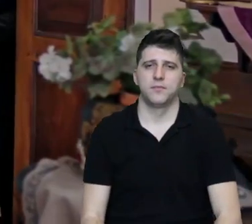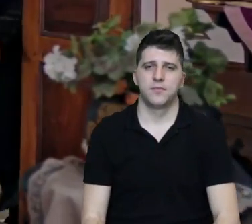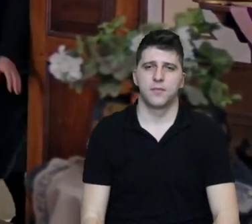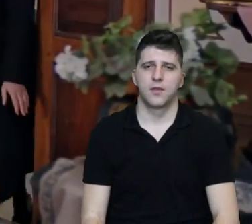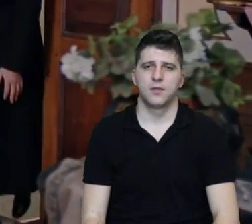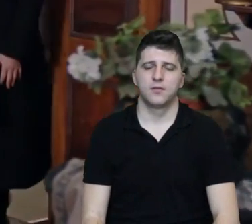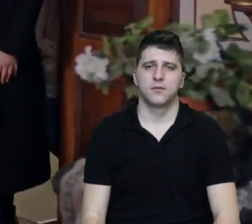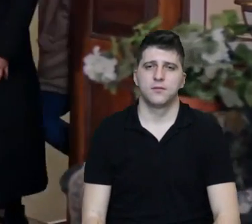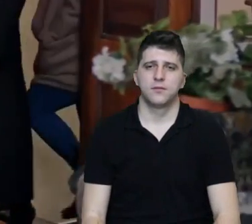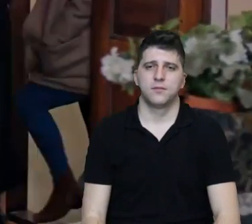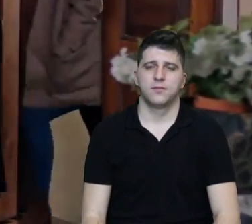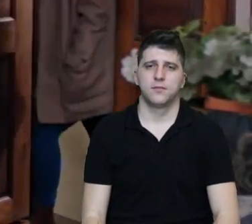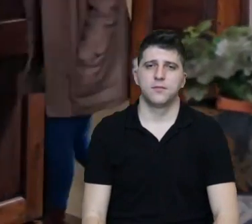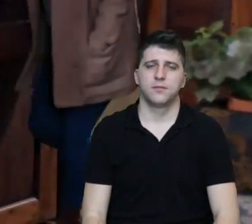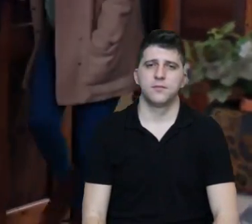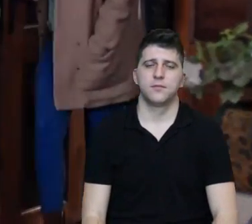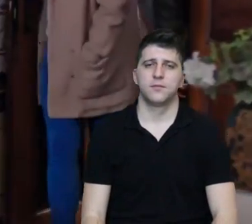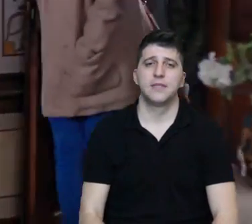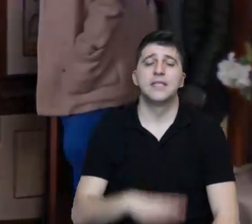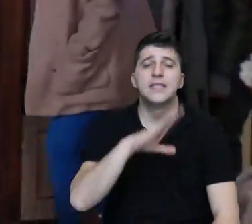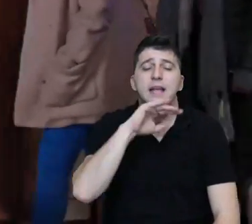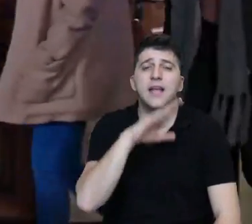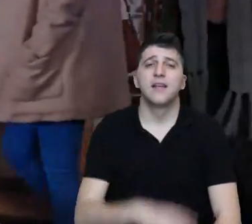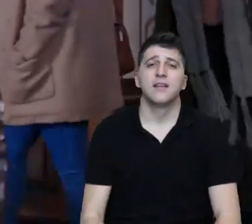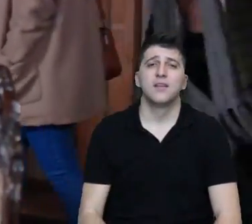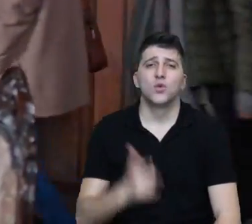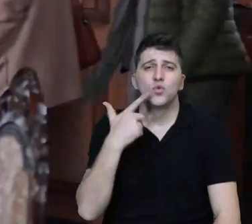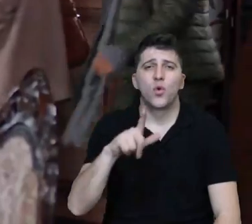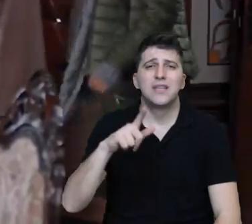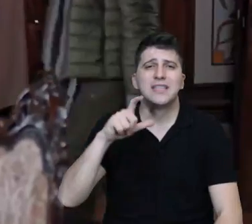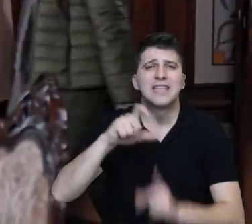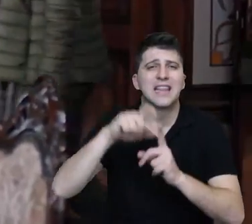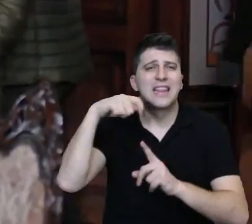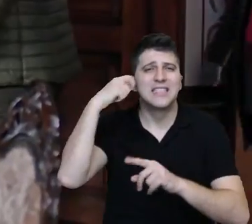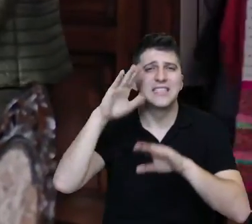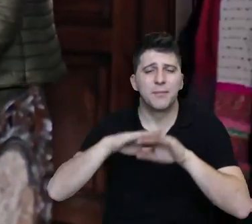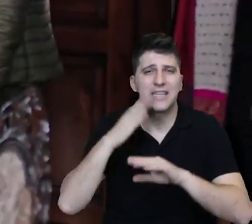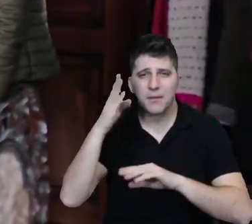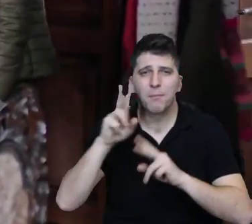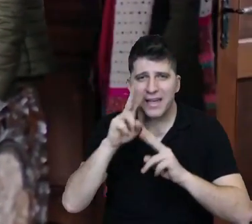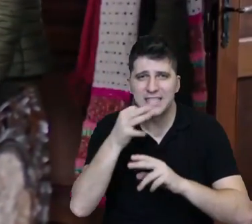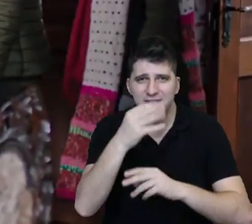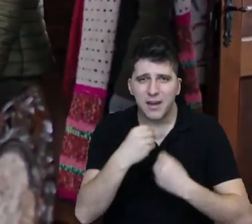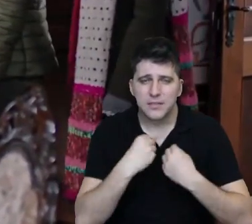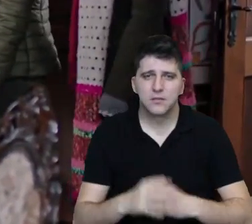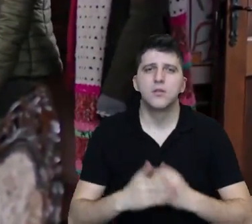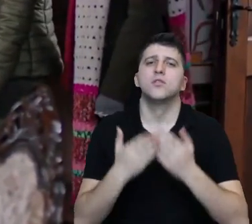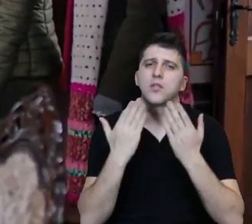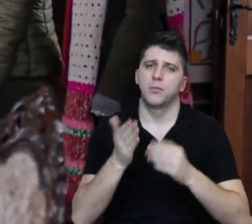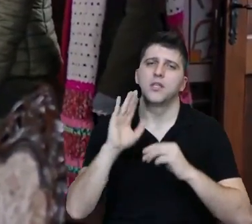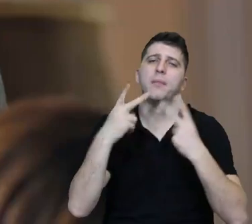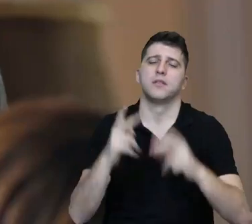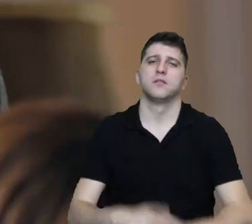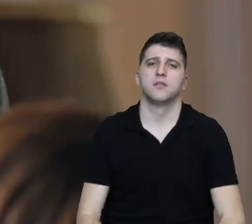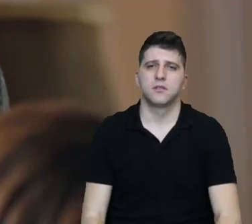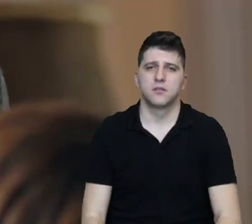Arda peşinde ablalarıyla salona girdi. Dede, kasabada dizi çekeceklermiş. Gidip bakmama izin verir misin? Tabii